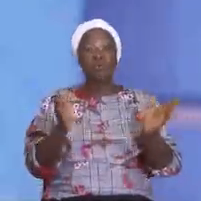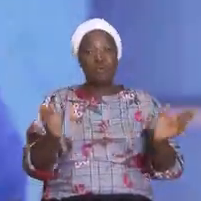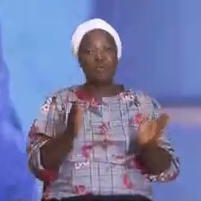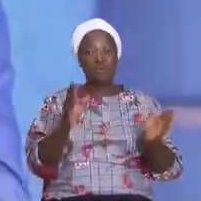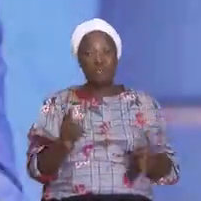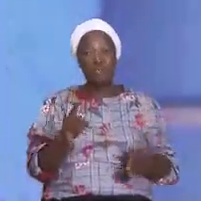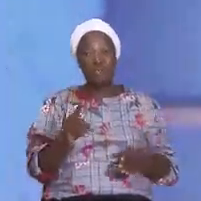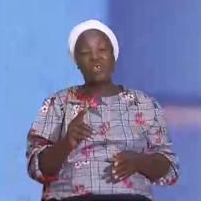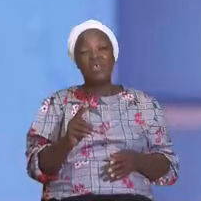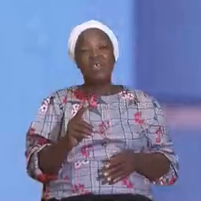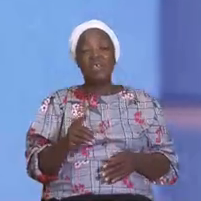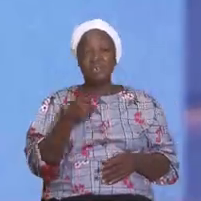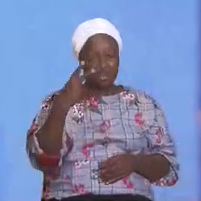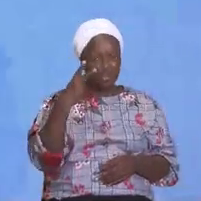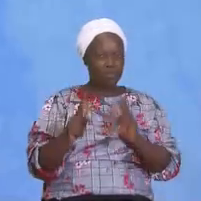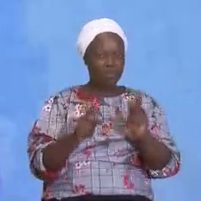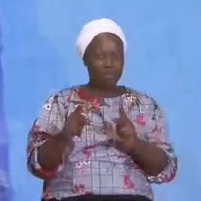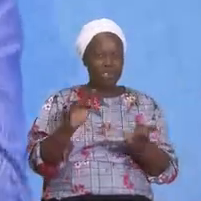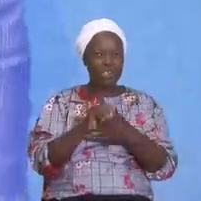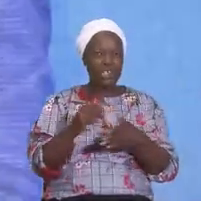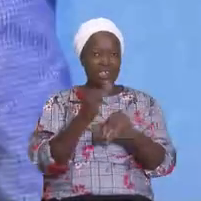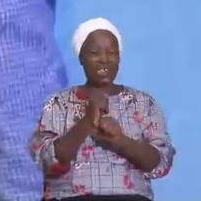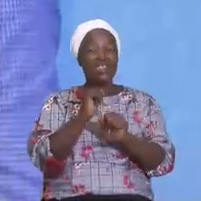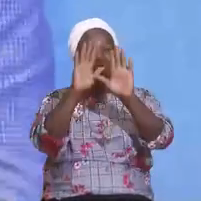Verset 21. Et ayant la pleine conviction,